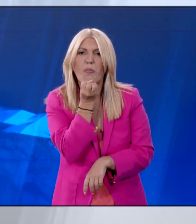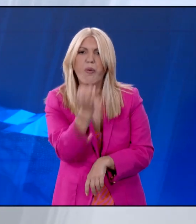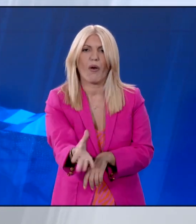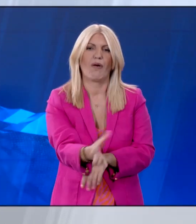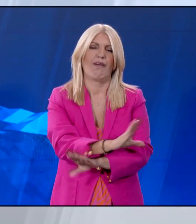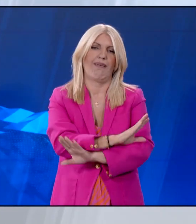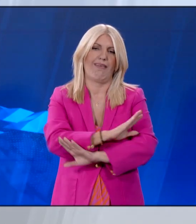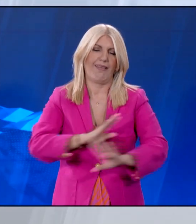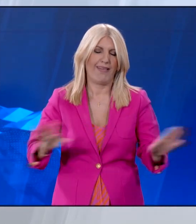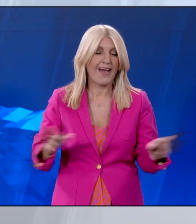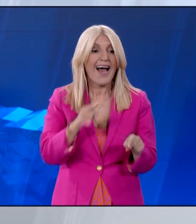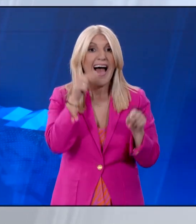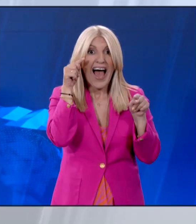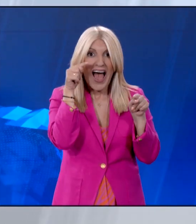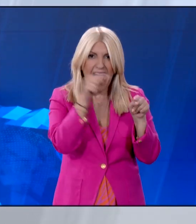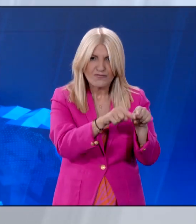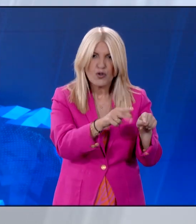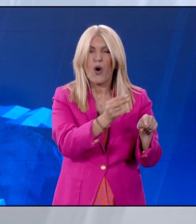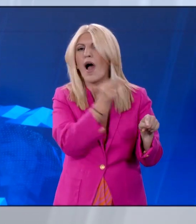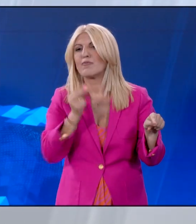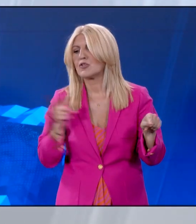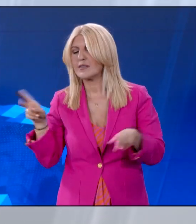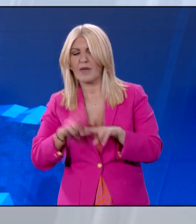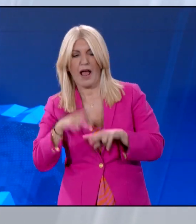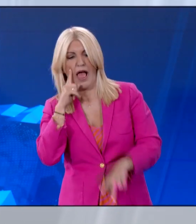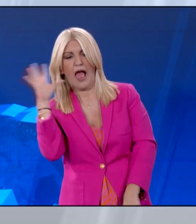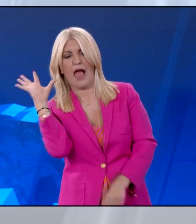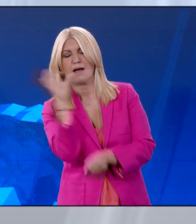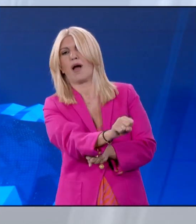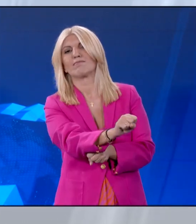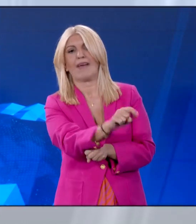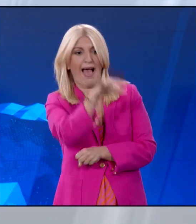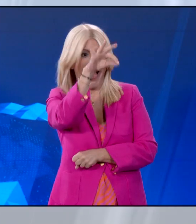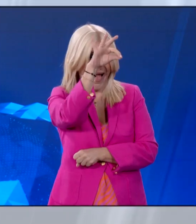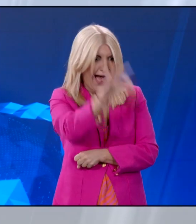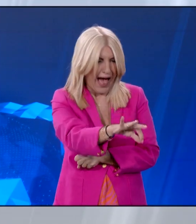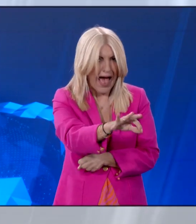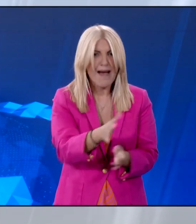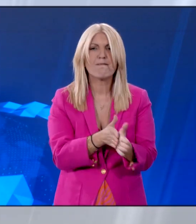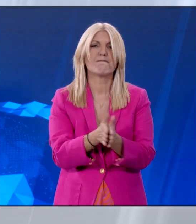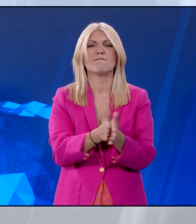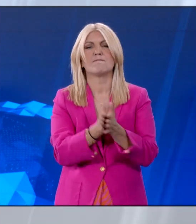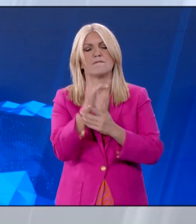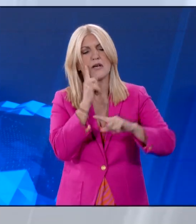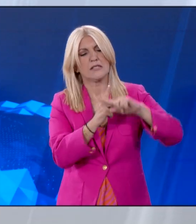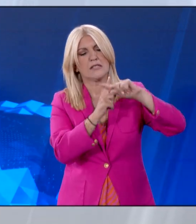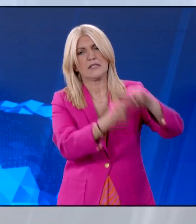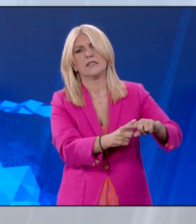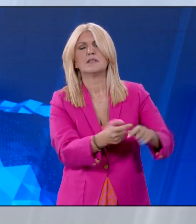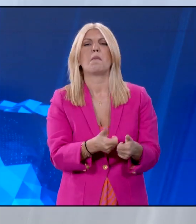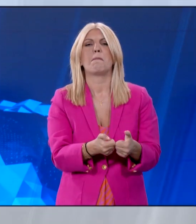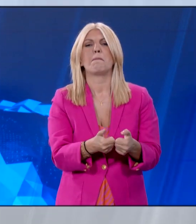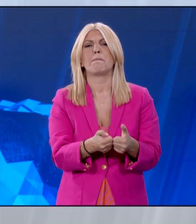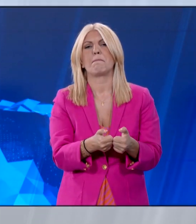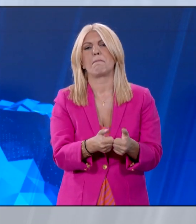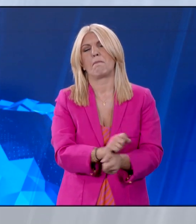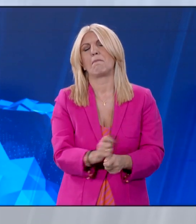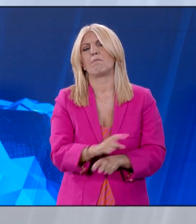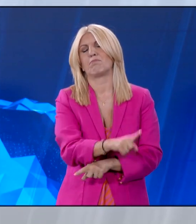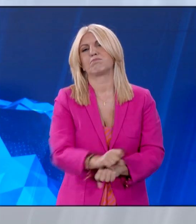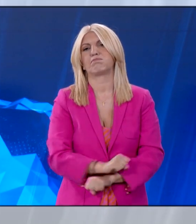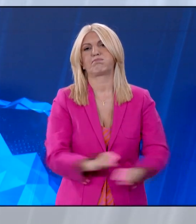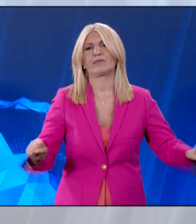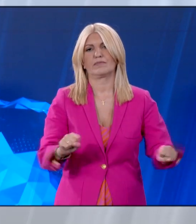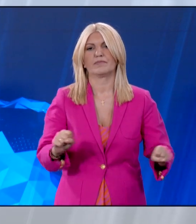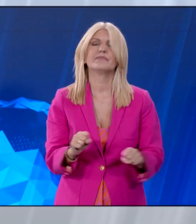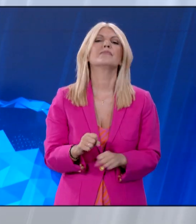Χανίγια. Αυτό το λογισμικό επέτρεψε στις Ισραηλινές μυστικές υπηρεσίες να εντοπίσουν την ακριβή θέση του μέσα στο διαμέρισμα. Ο Χανίγια